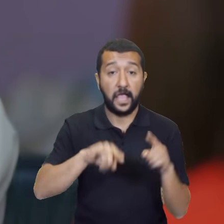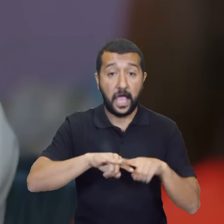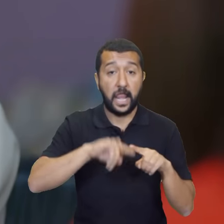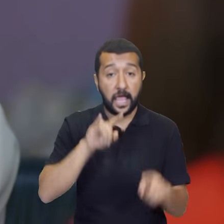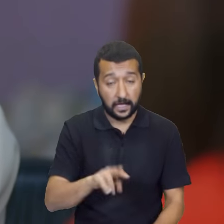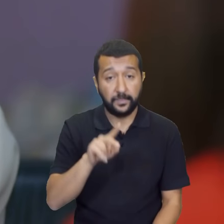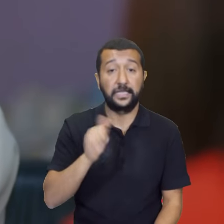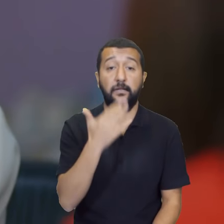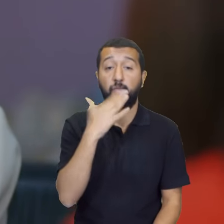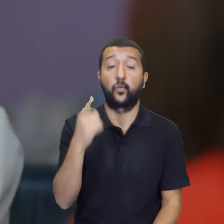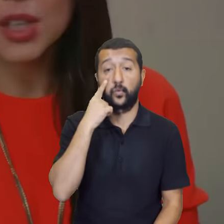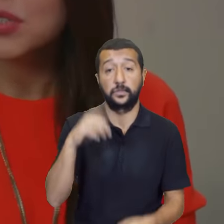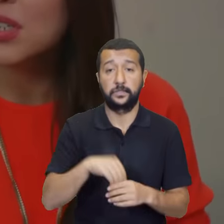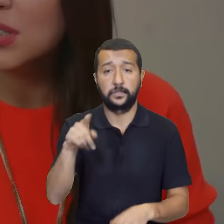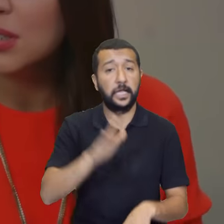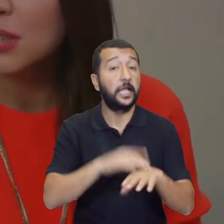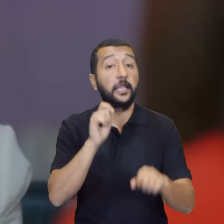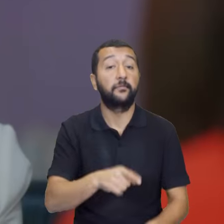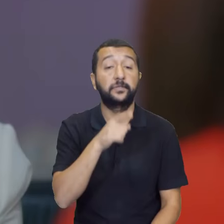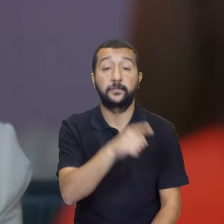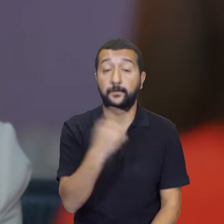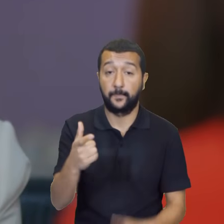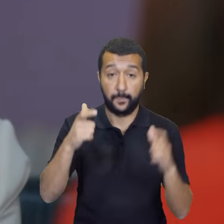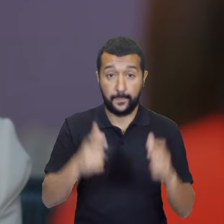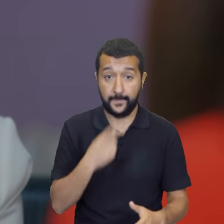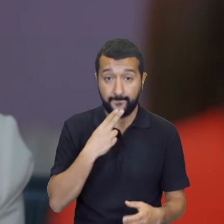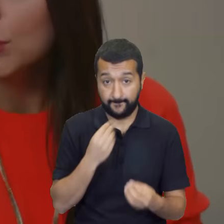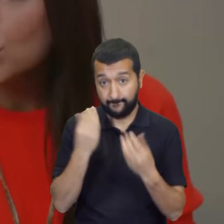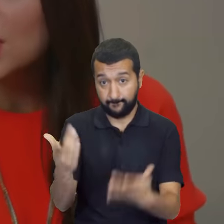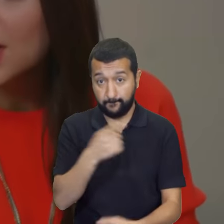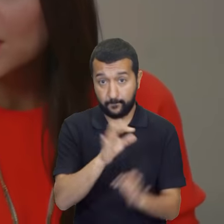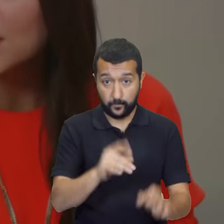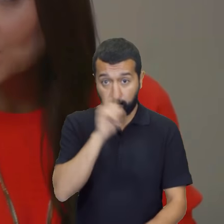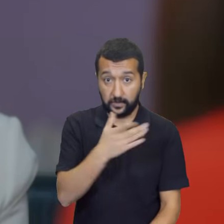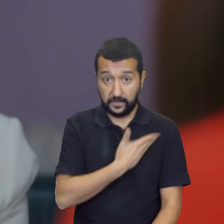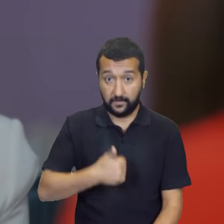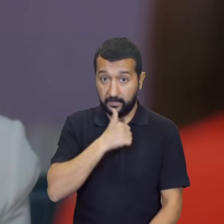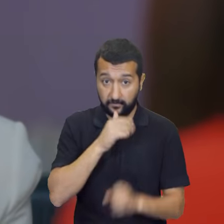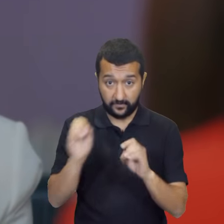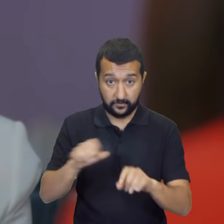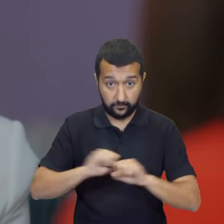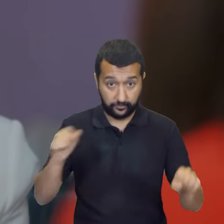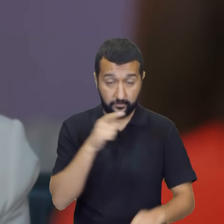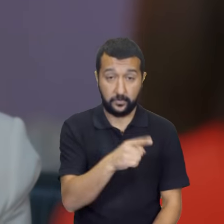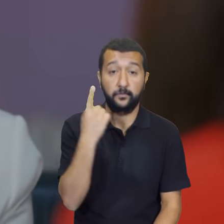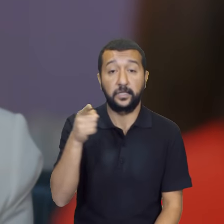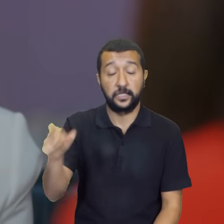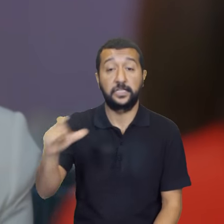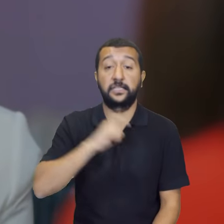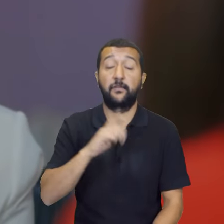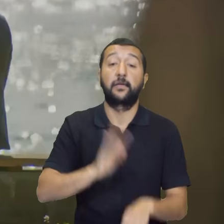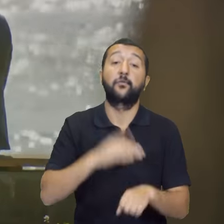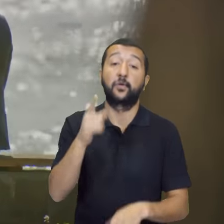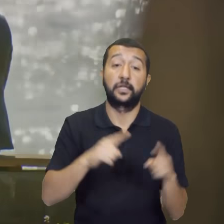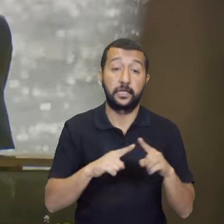Hale kadar bile değerim yokmuş gözümde. Ne yapacaksın Itır? Meydanı o kızı mı bırakacaksın? Bu yüzden sevdiğin adamdan mı vazgeçeceksin? Bir kere de cevap